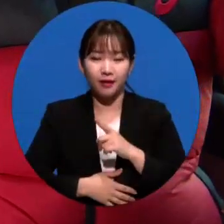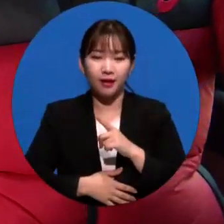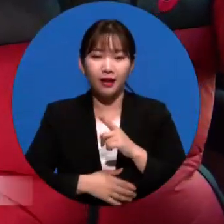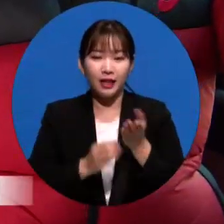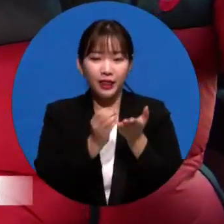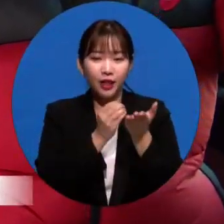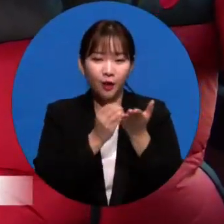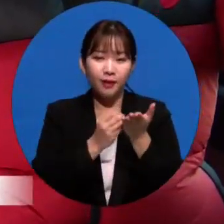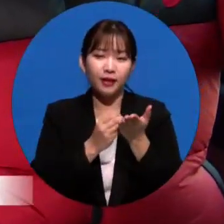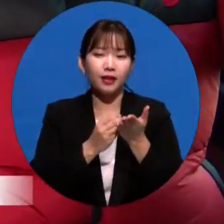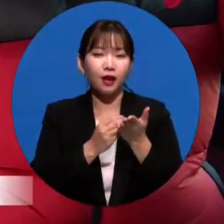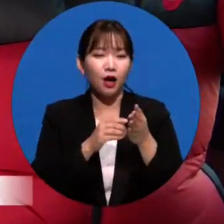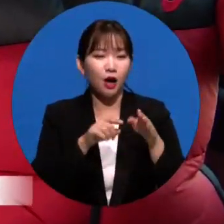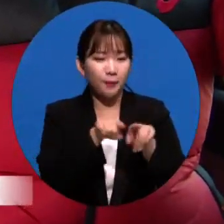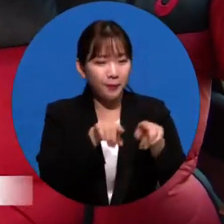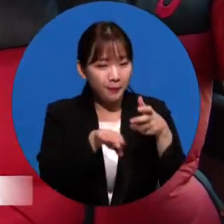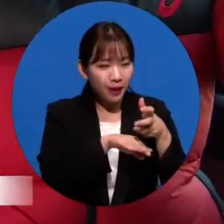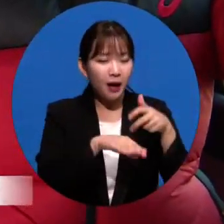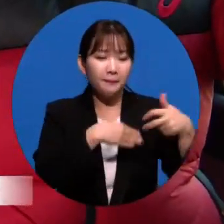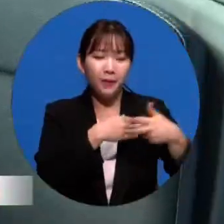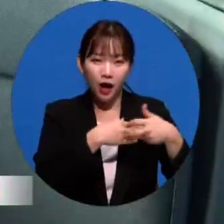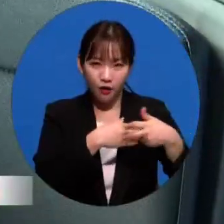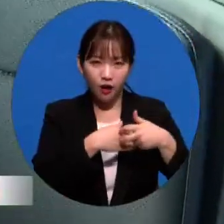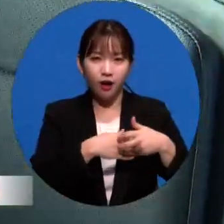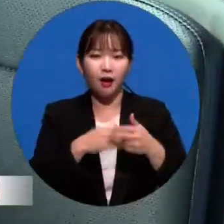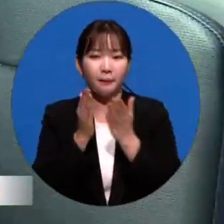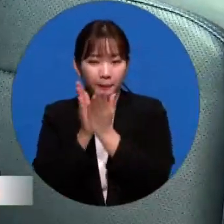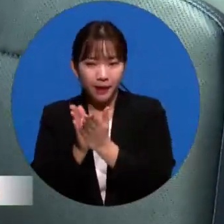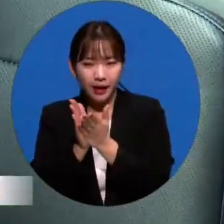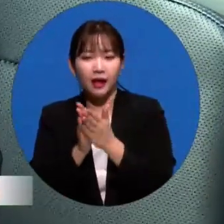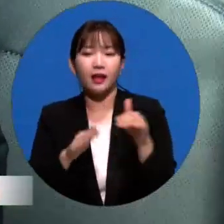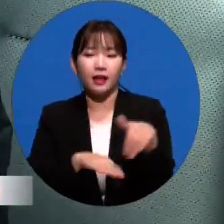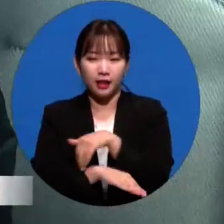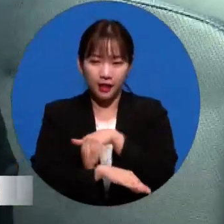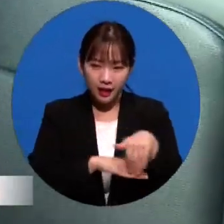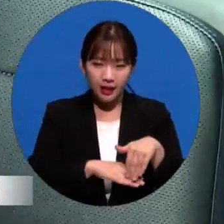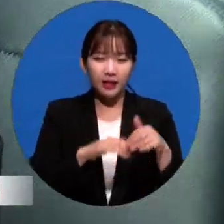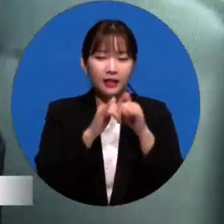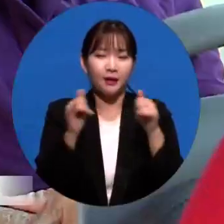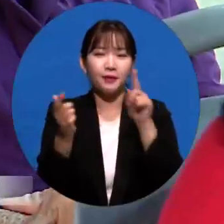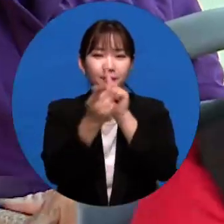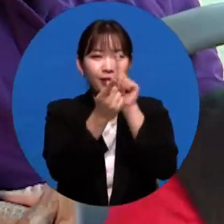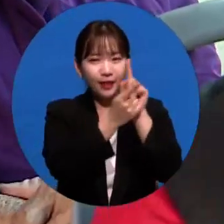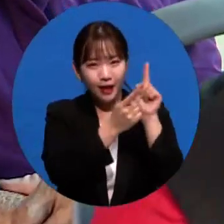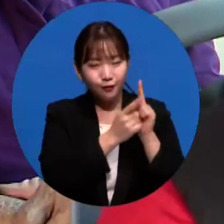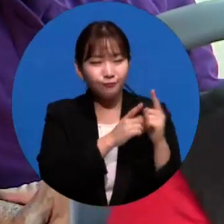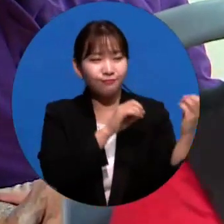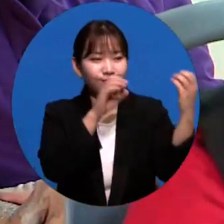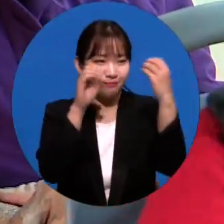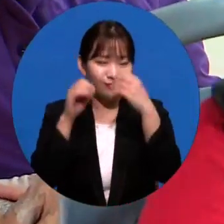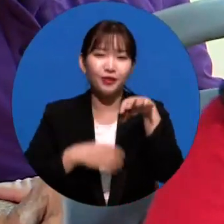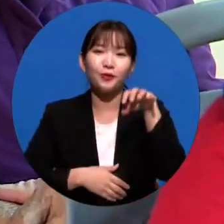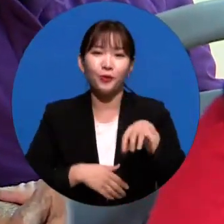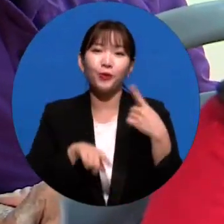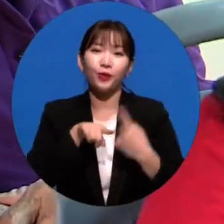섬마을에서 공영 버스는 병원과 선착장 등을 오가며 이웃을 만나고 이야기꽃을 피우는